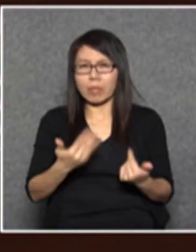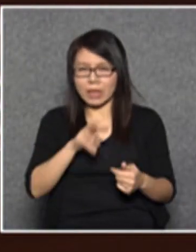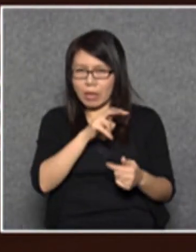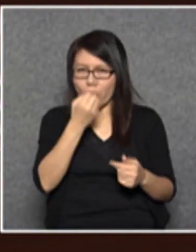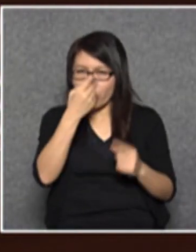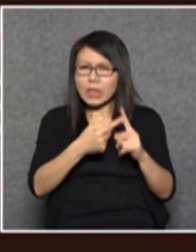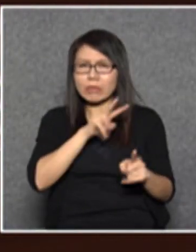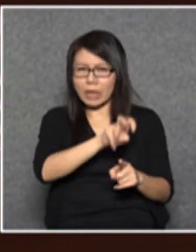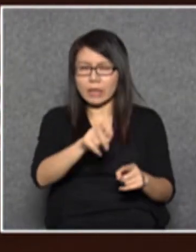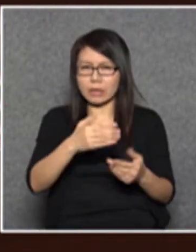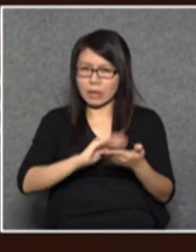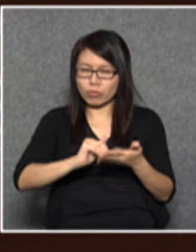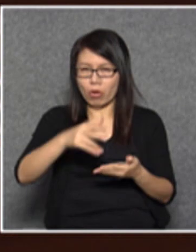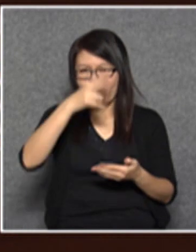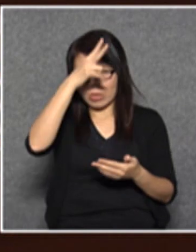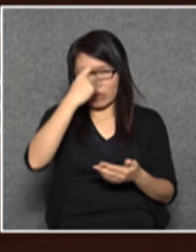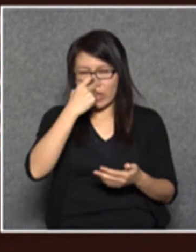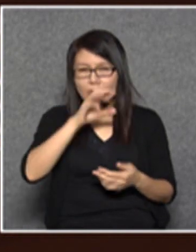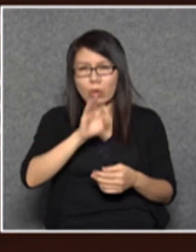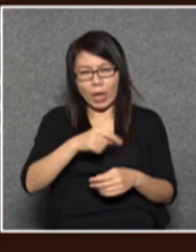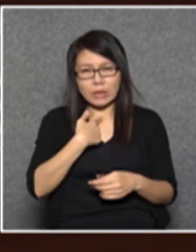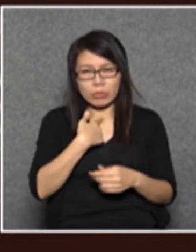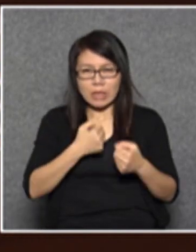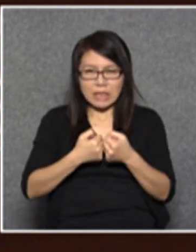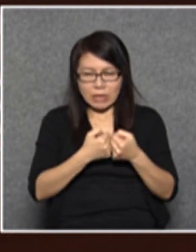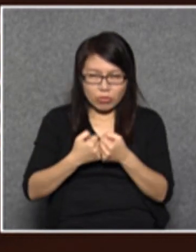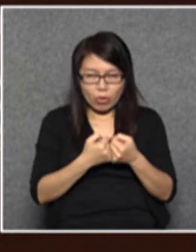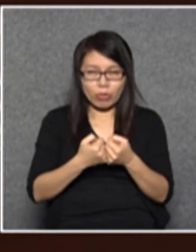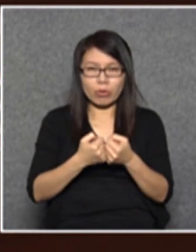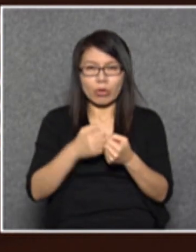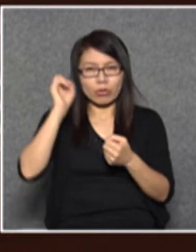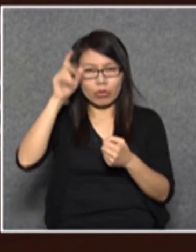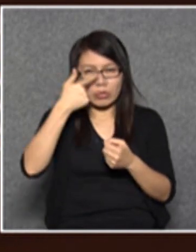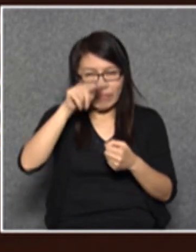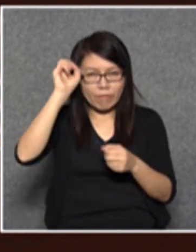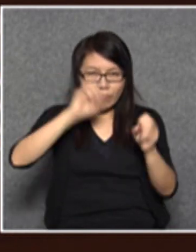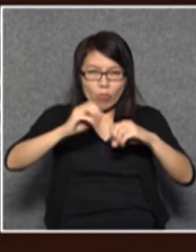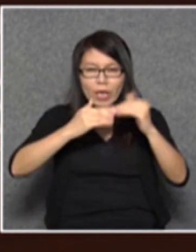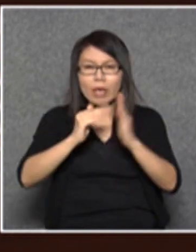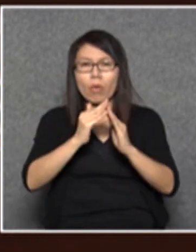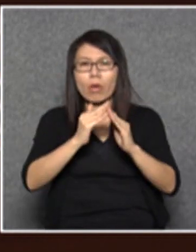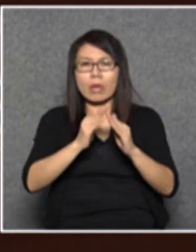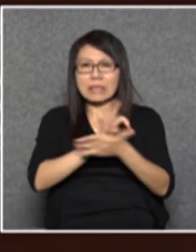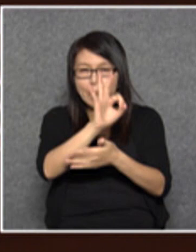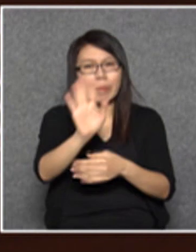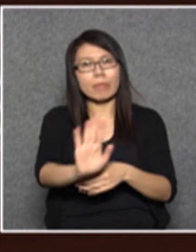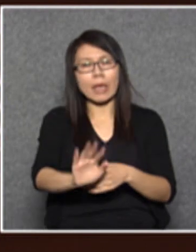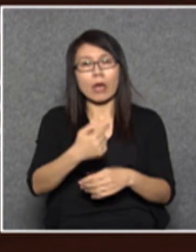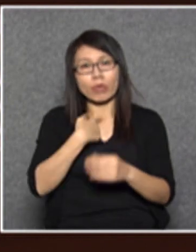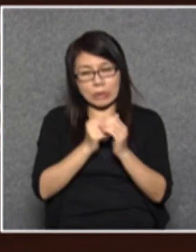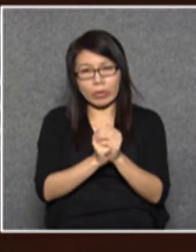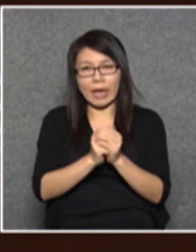梁生講過幾次就係話咧爭取創科局係3年，呢個係誤導嚟嘅。 我三年前是要求你成立的是科技